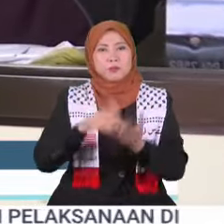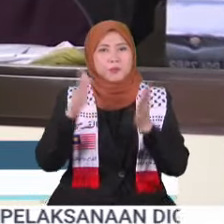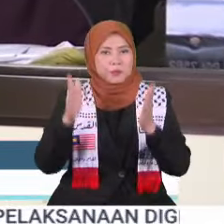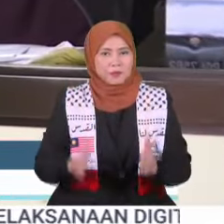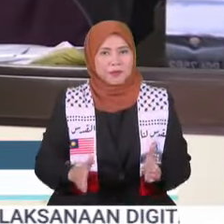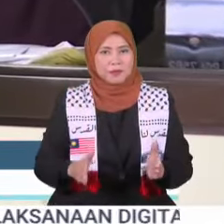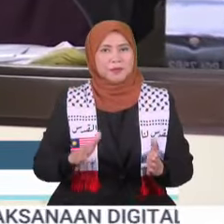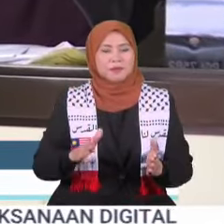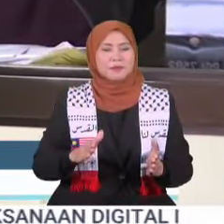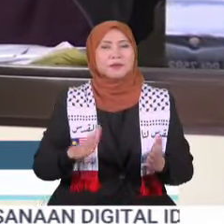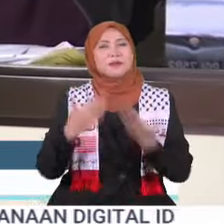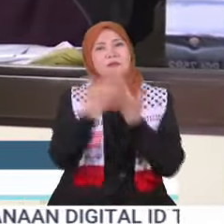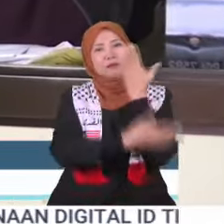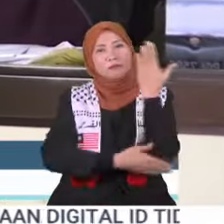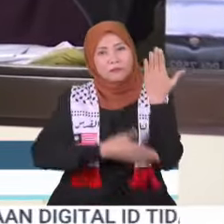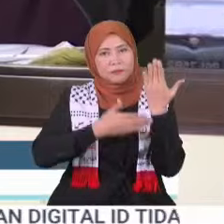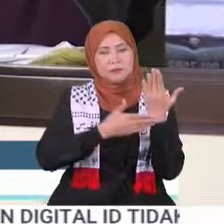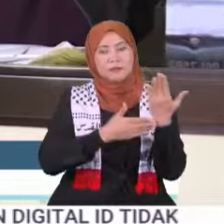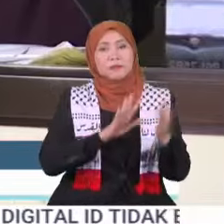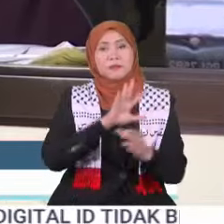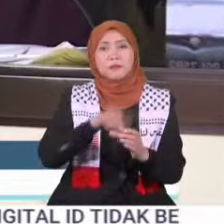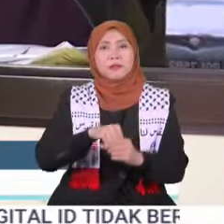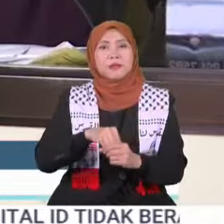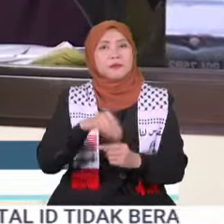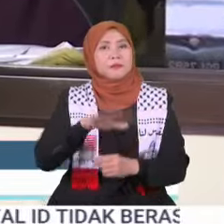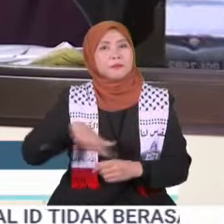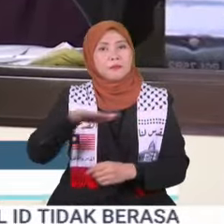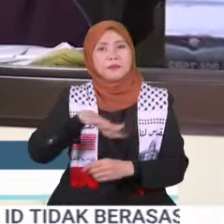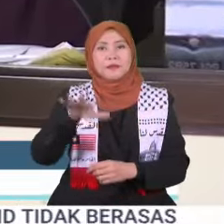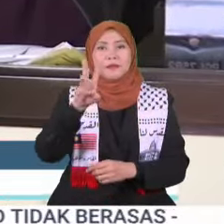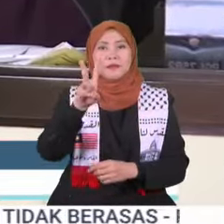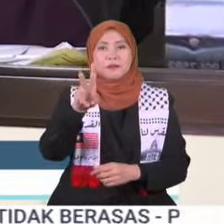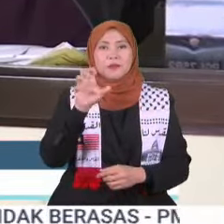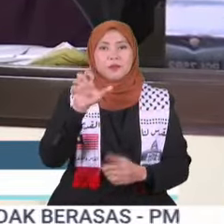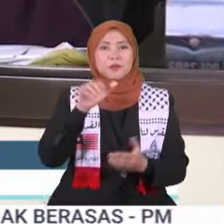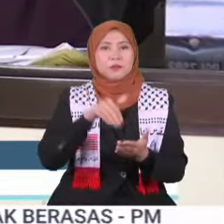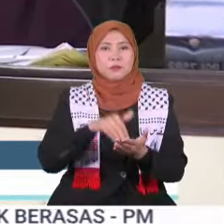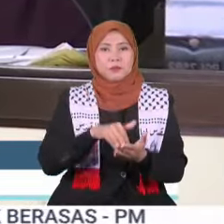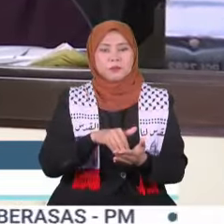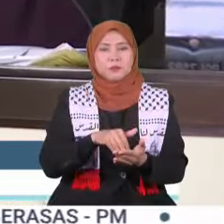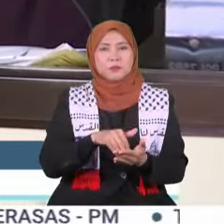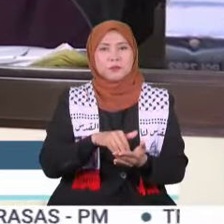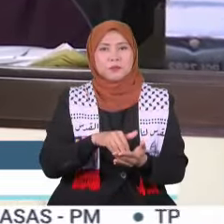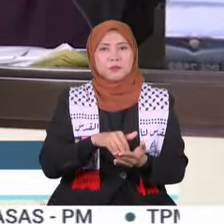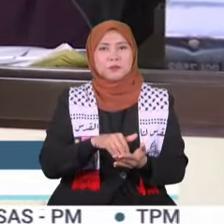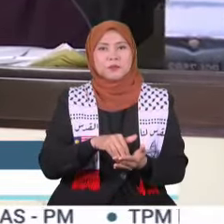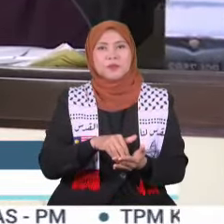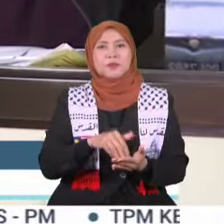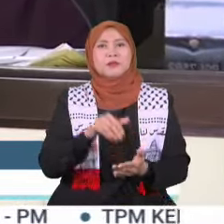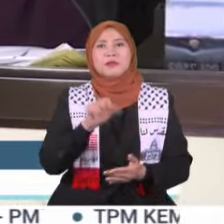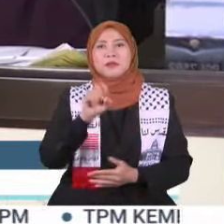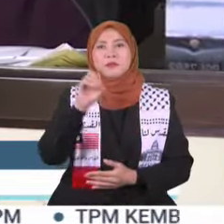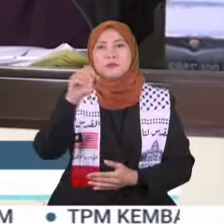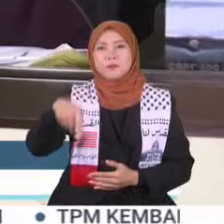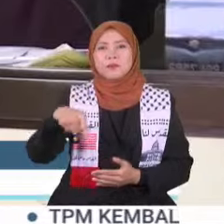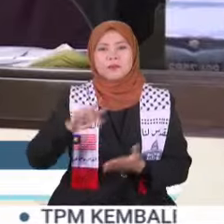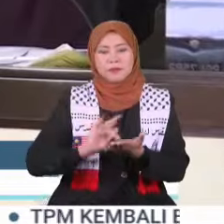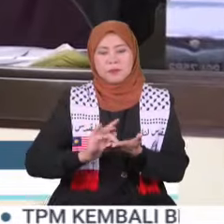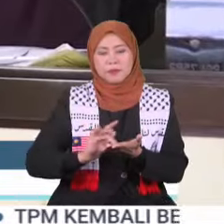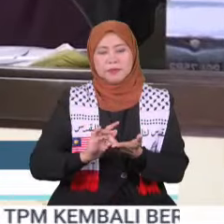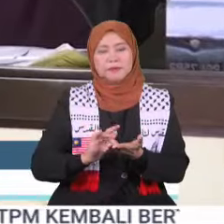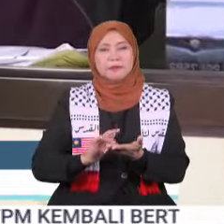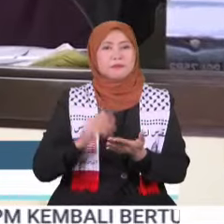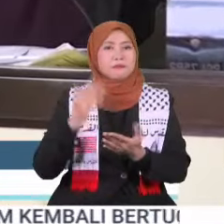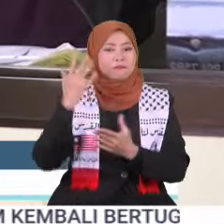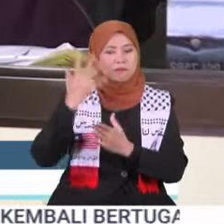individu di seluruh negara, melibatkan hampir 600,000 prosedur rawatan setakat